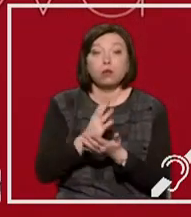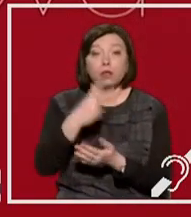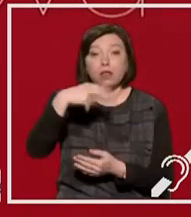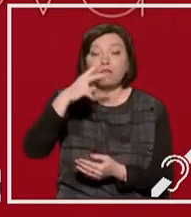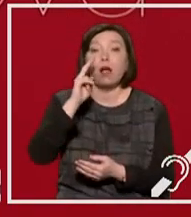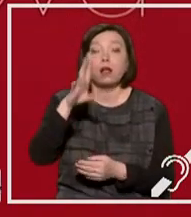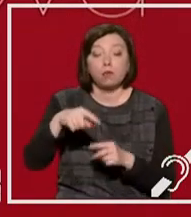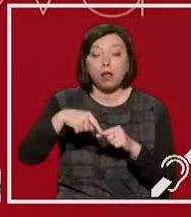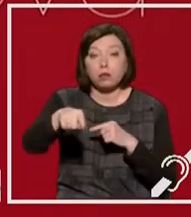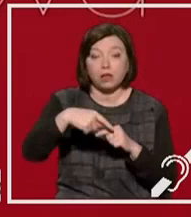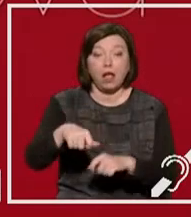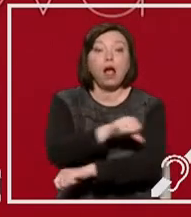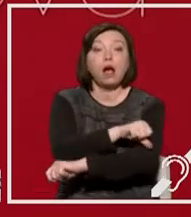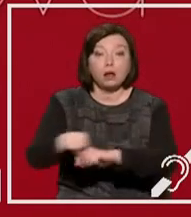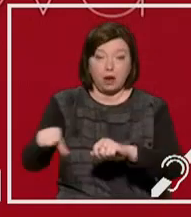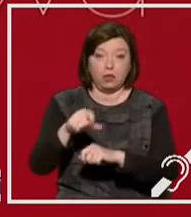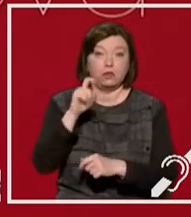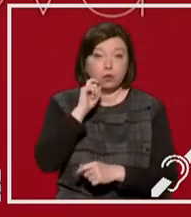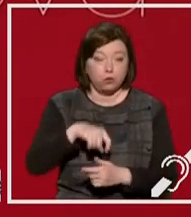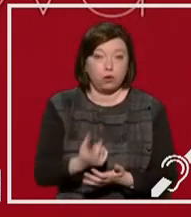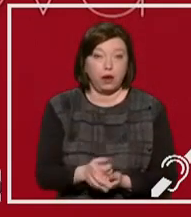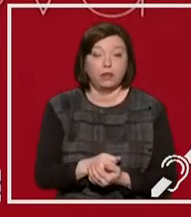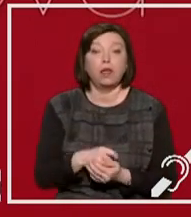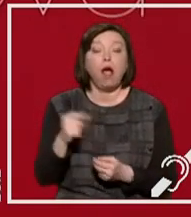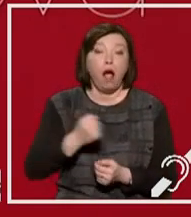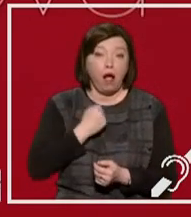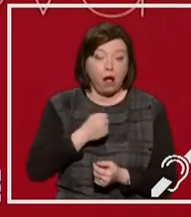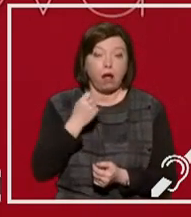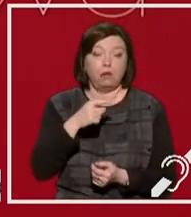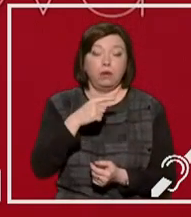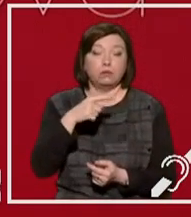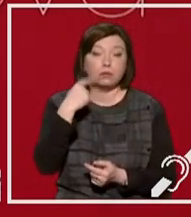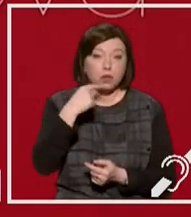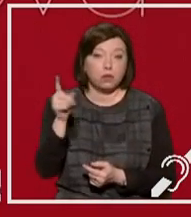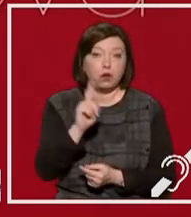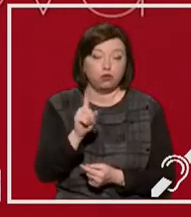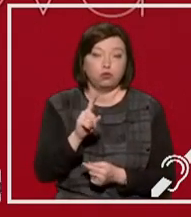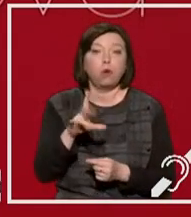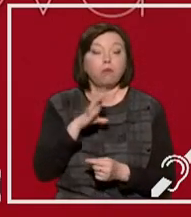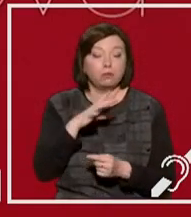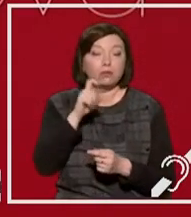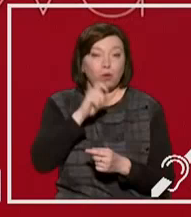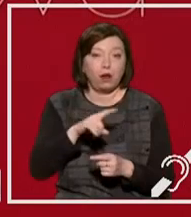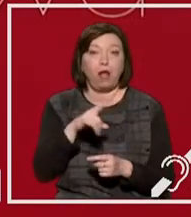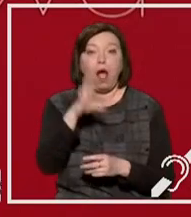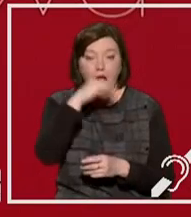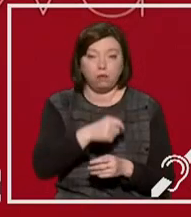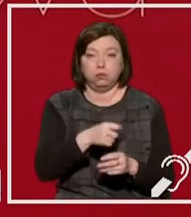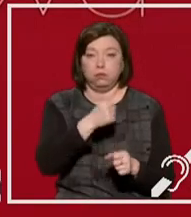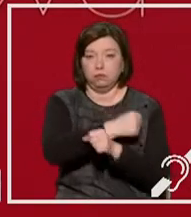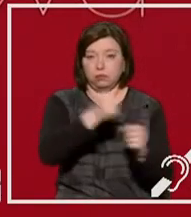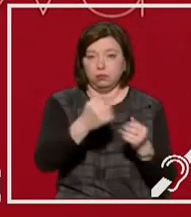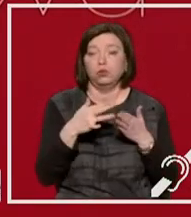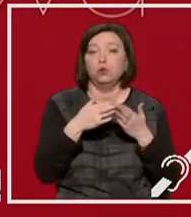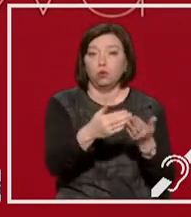de kilometri de linia frontului din estul țării. Forțele armate ale Ucrainei au anunțat între timp despre distrugerea unei noi nave militare rusești